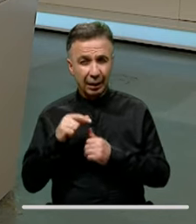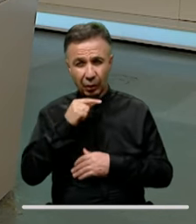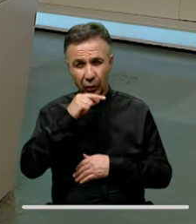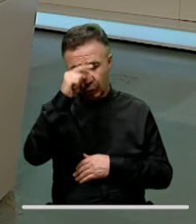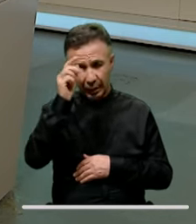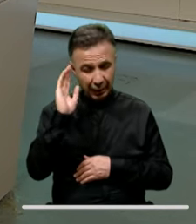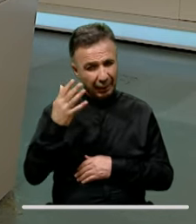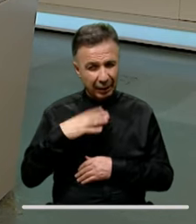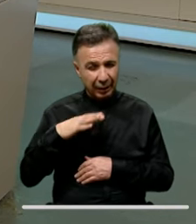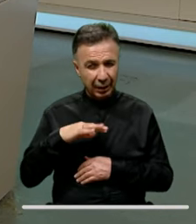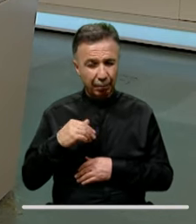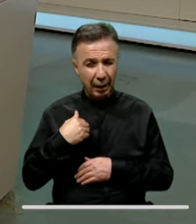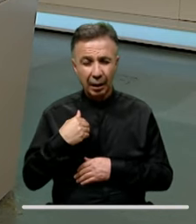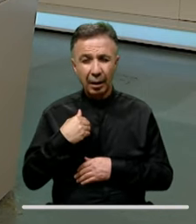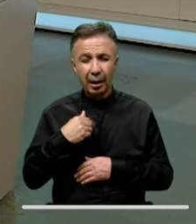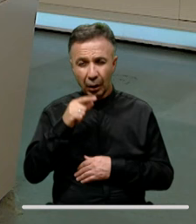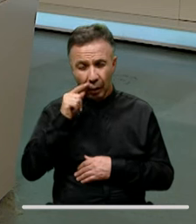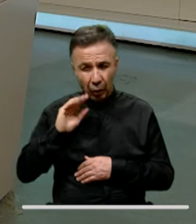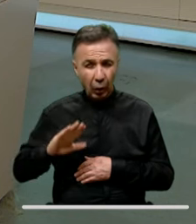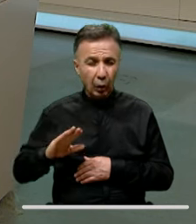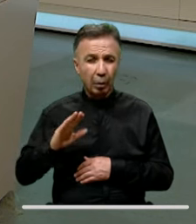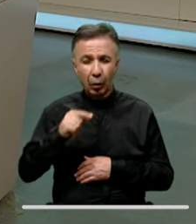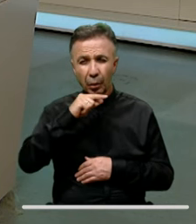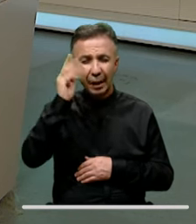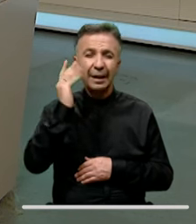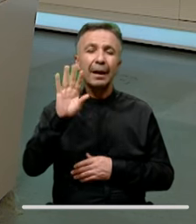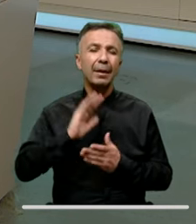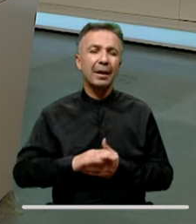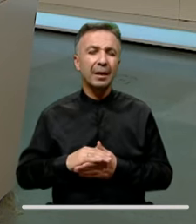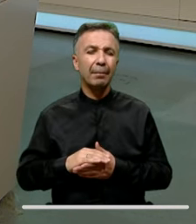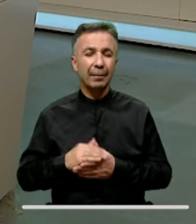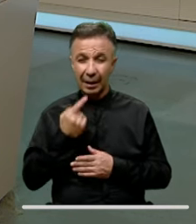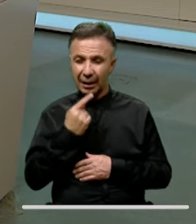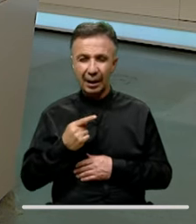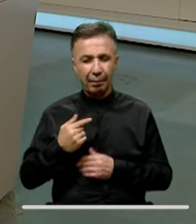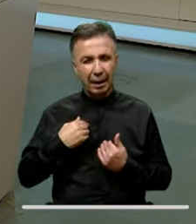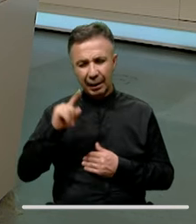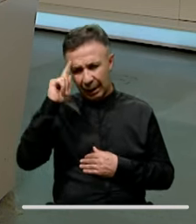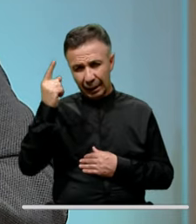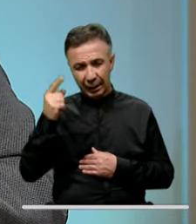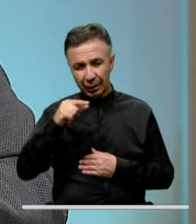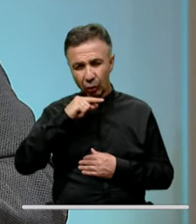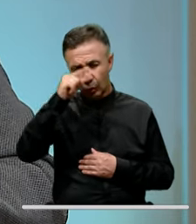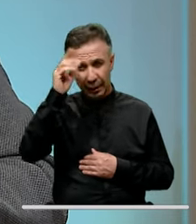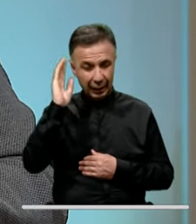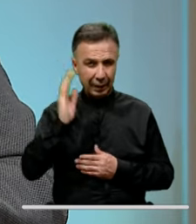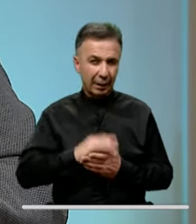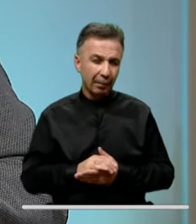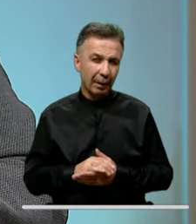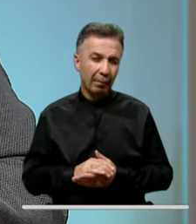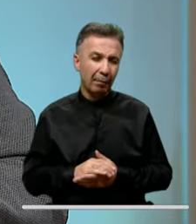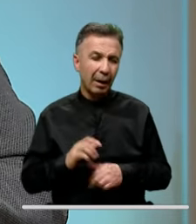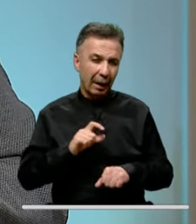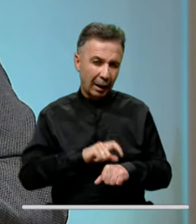düşündük. Babam dedi ki ben oğlum gidemeyeceğim. Ondan sonra ben yalnız gittim. Bizim hanıma demiş ki ben hastayım ne olur ne olmaz